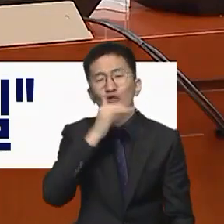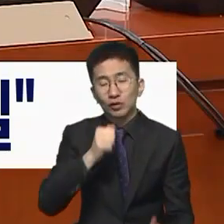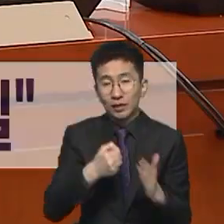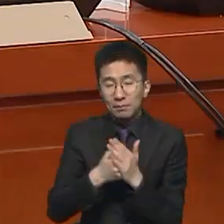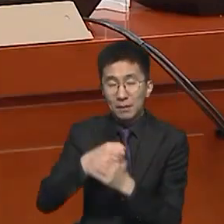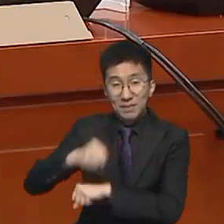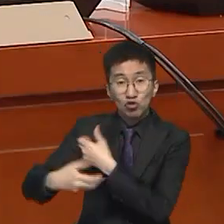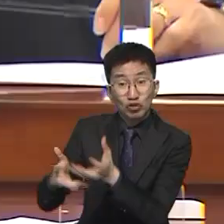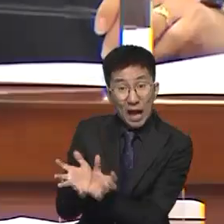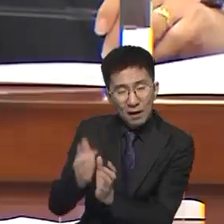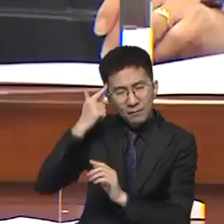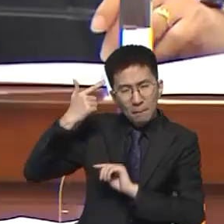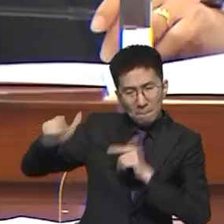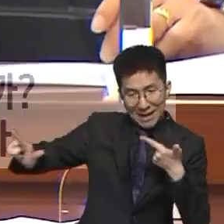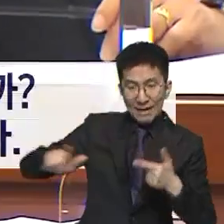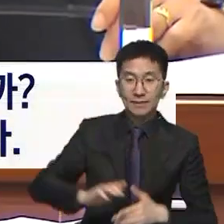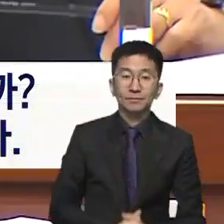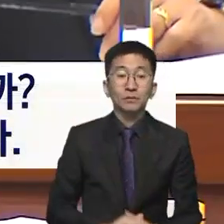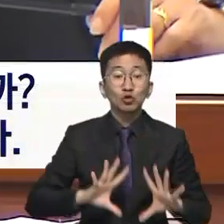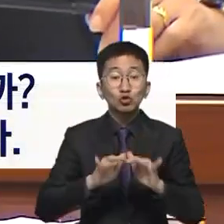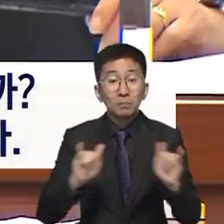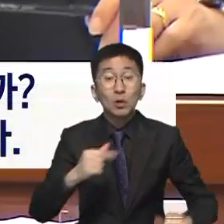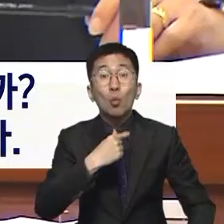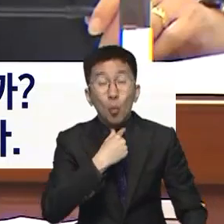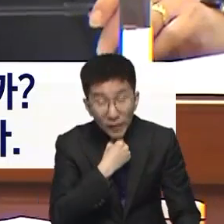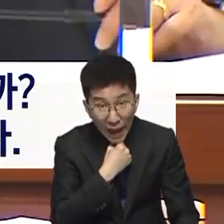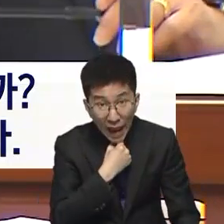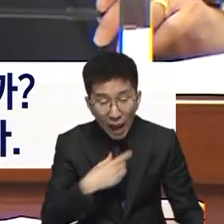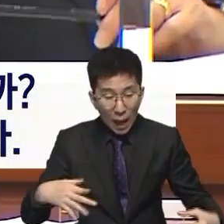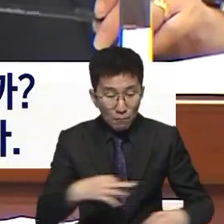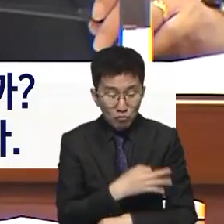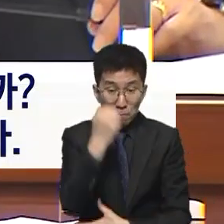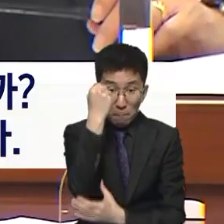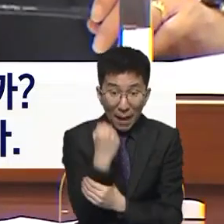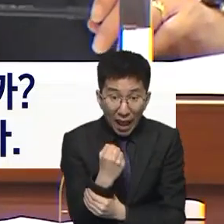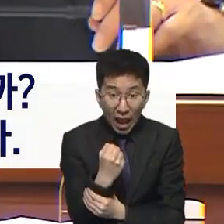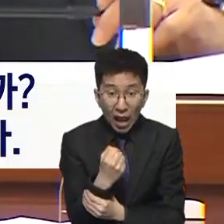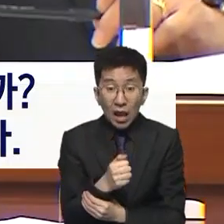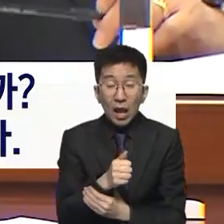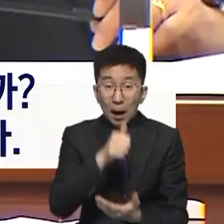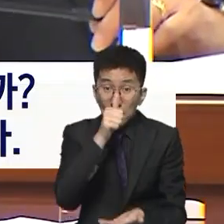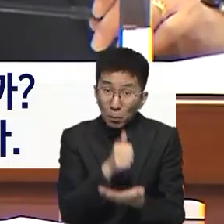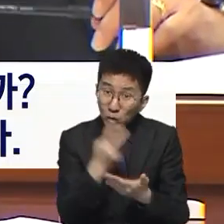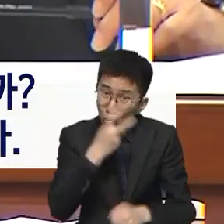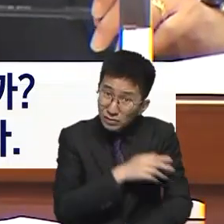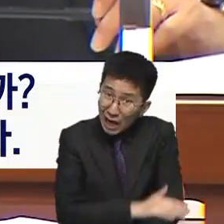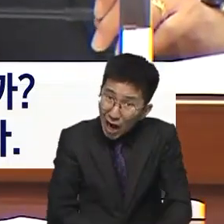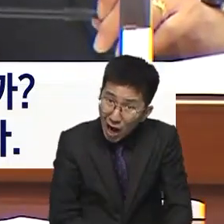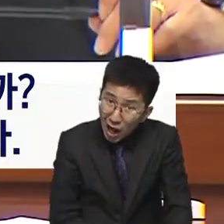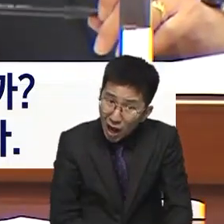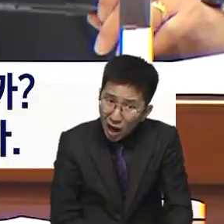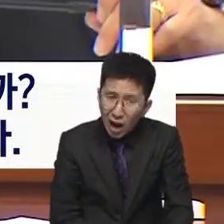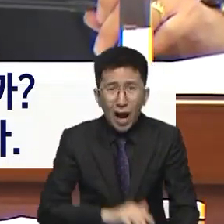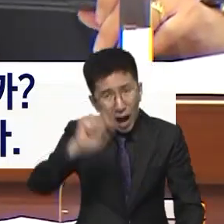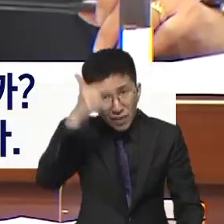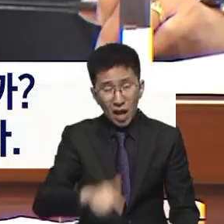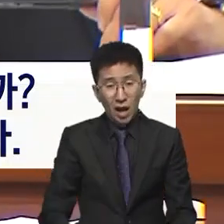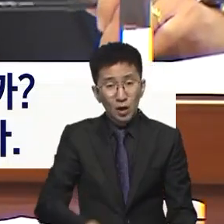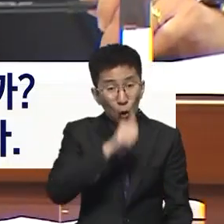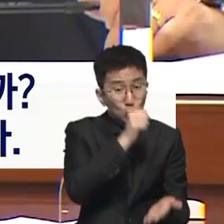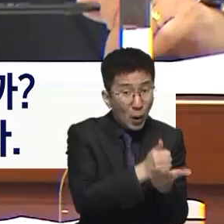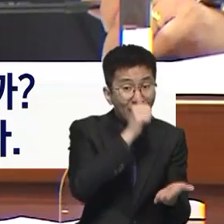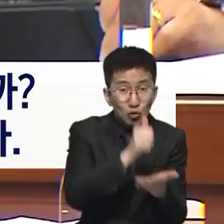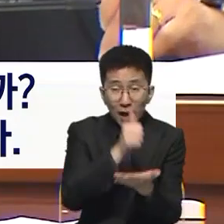정면으로 맞섰습니다. 국민들께서 원하시는 대로 부패 범죄 수사가 효율적으로 진행되었습니까? 계명별로